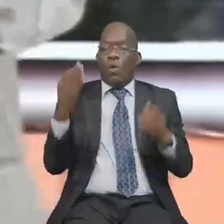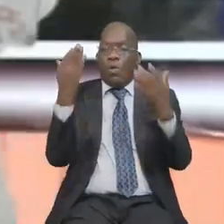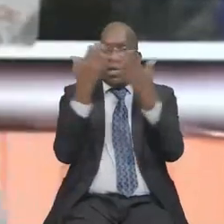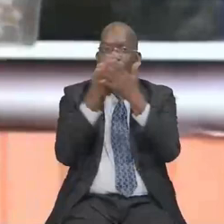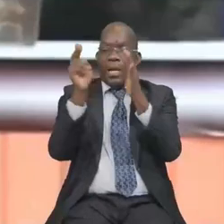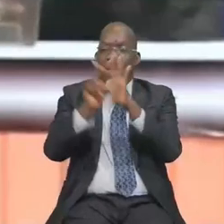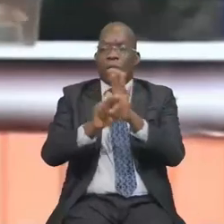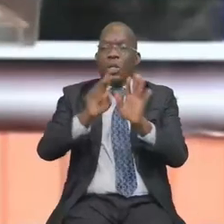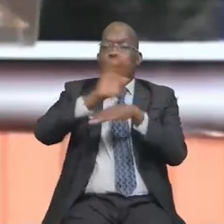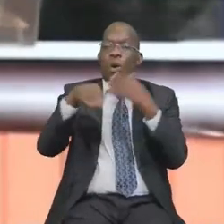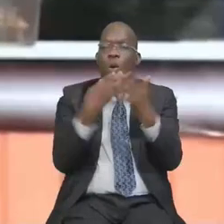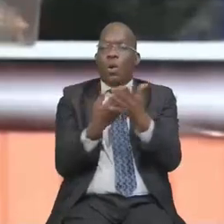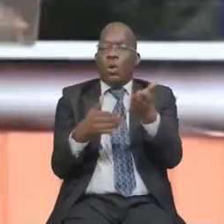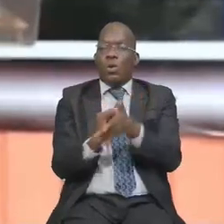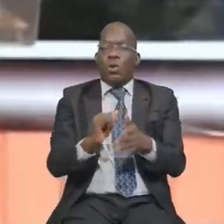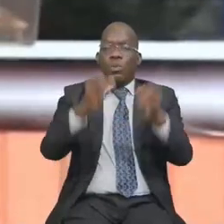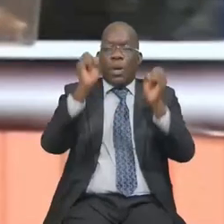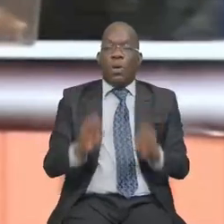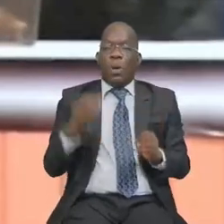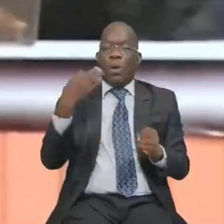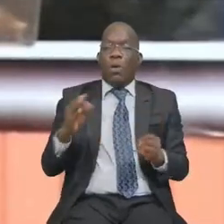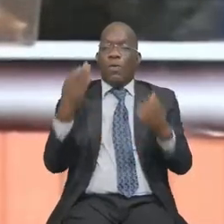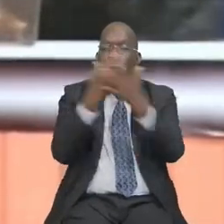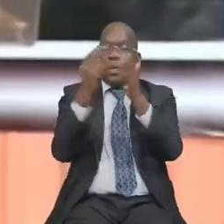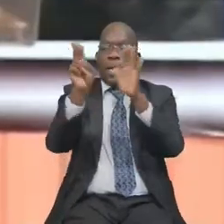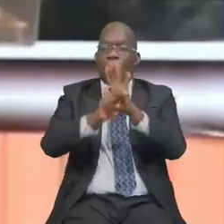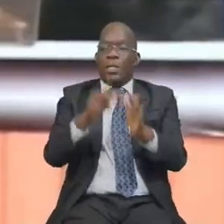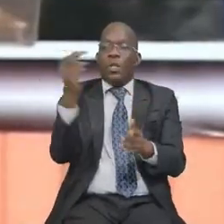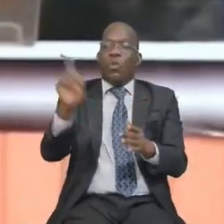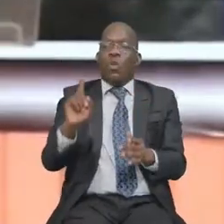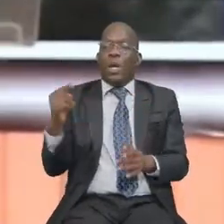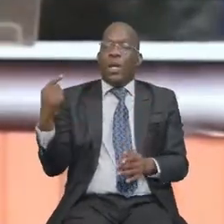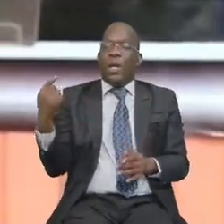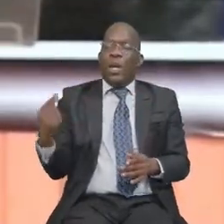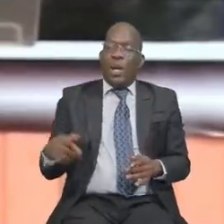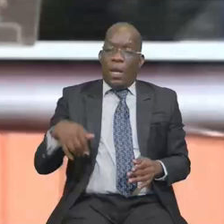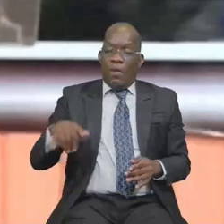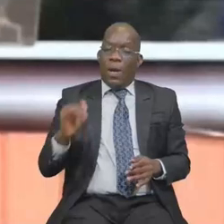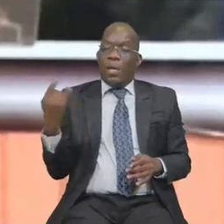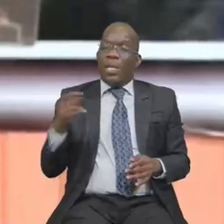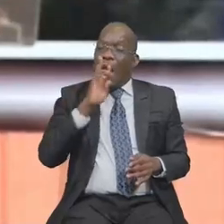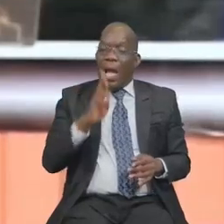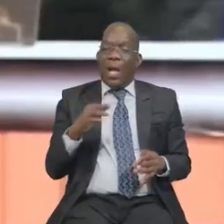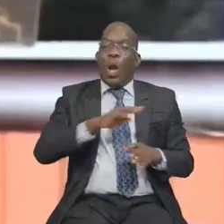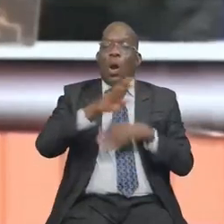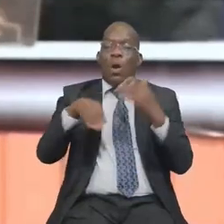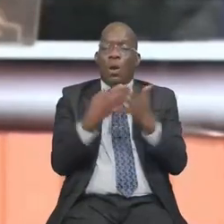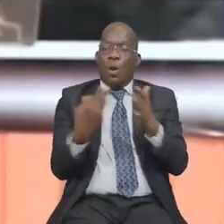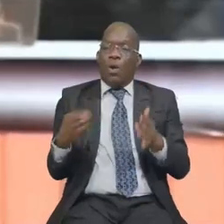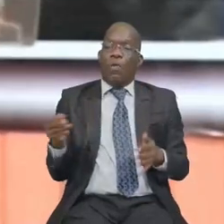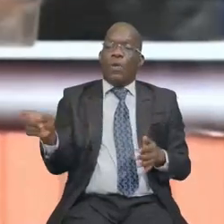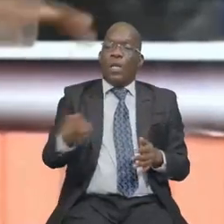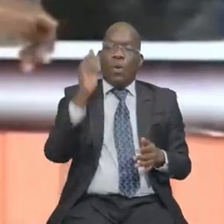des ténèbres, n'importe où ils se trouvent, toutes ces choses seront annulées et détruites de ta vie au nom